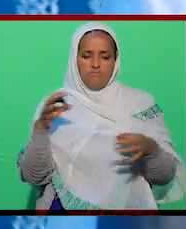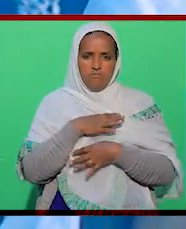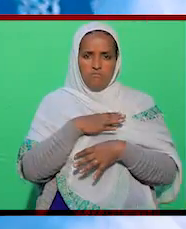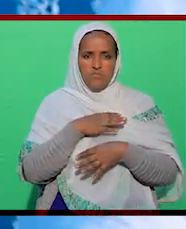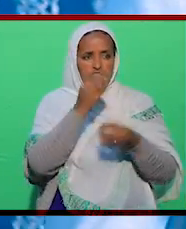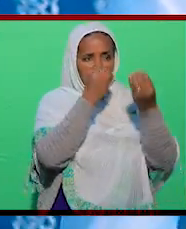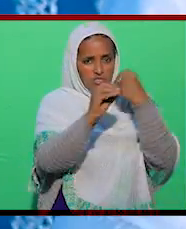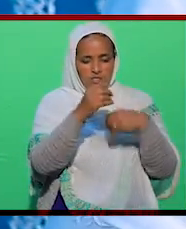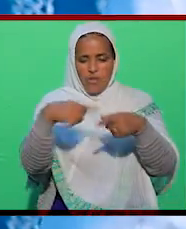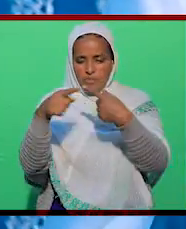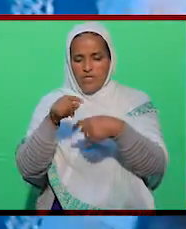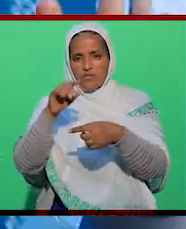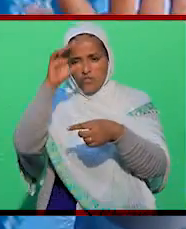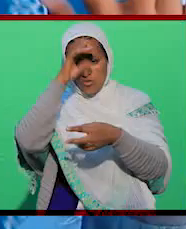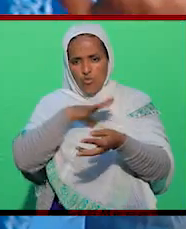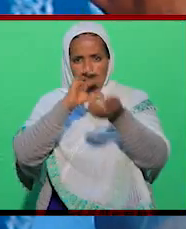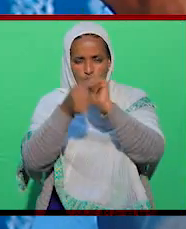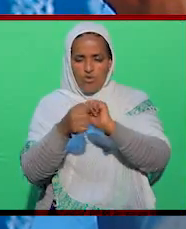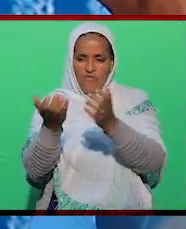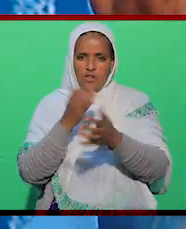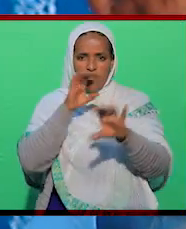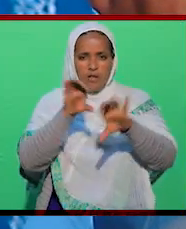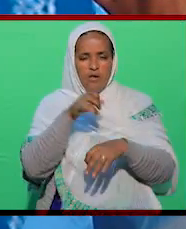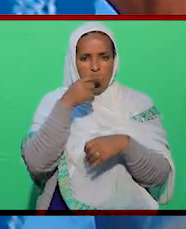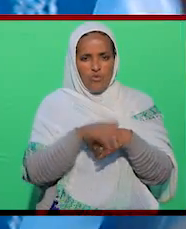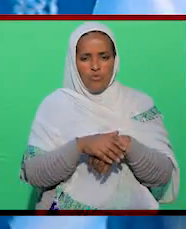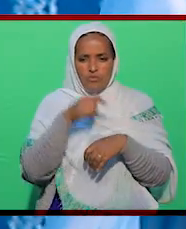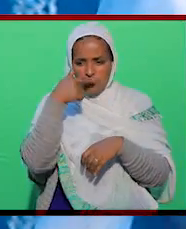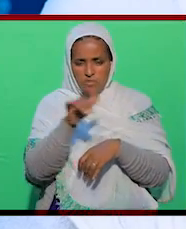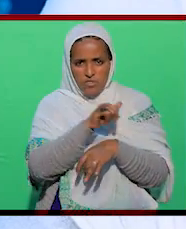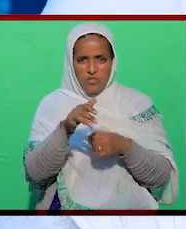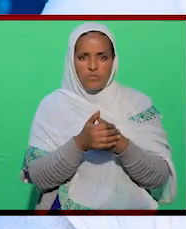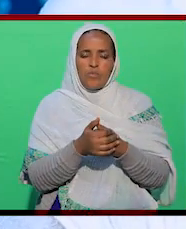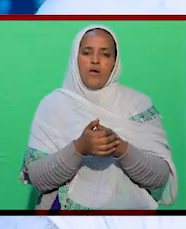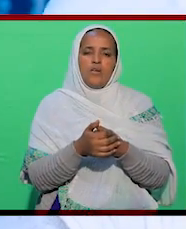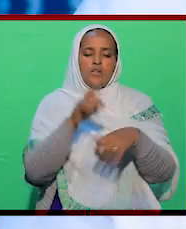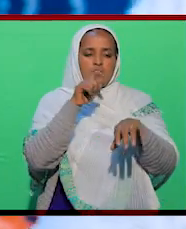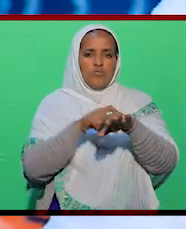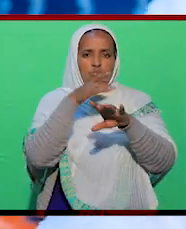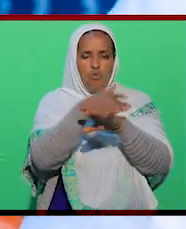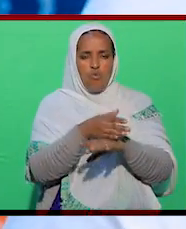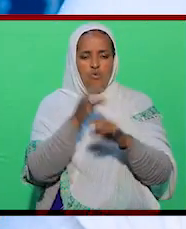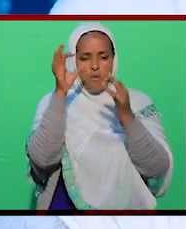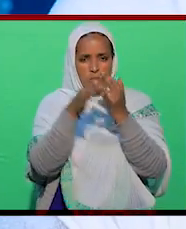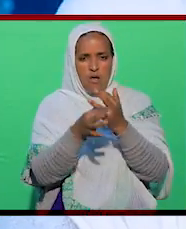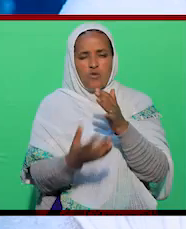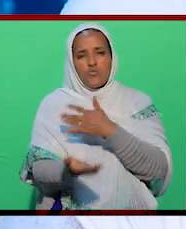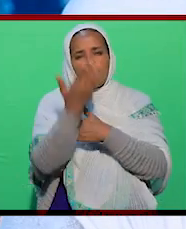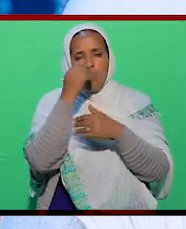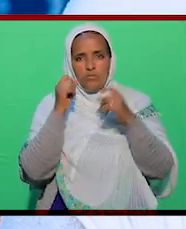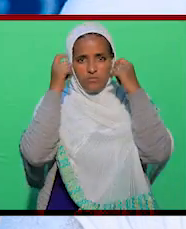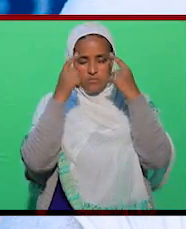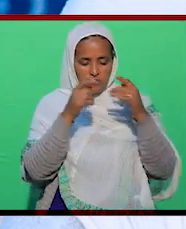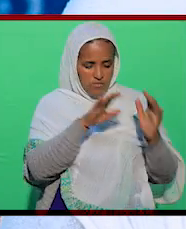ሲሸጣት ታመጣትና ሰው ተሆናለች እንደፈለክ ታረጋታለህ። እንደተባለው ከዚህ በኋላ ባልዮ